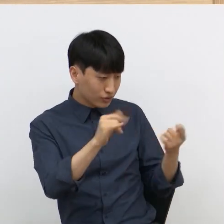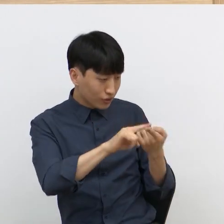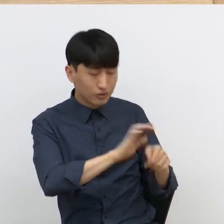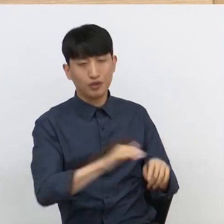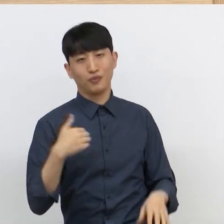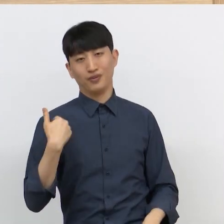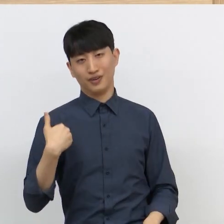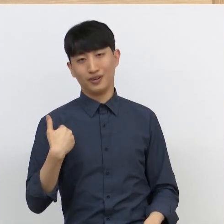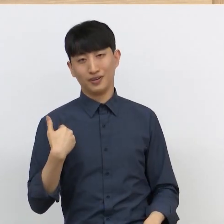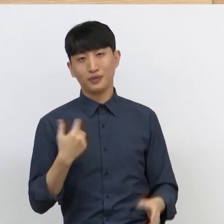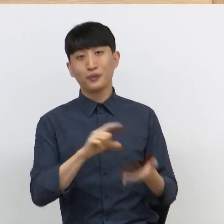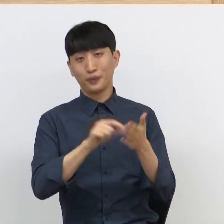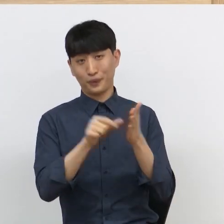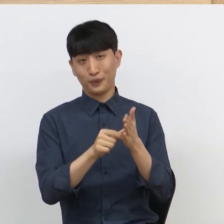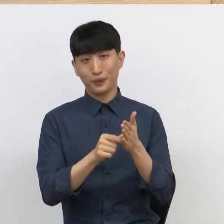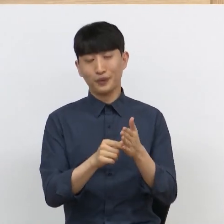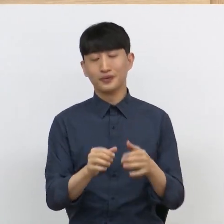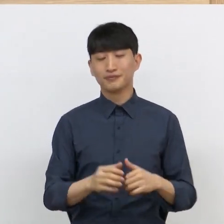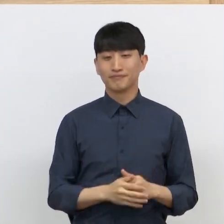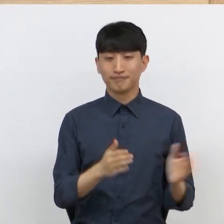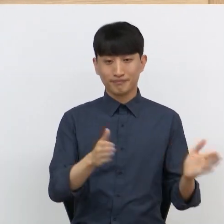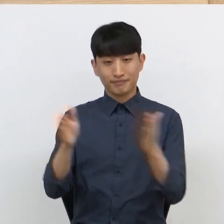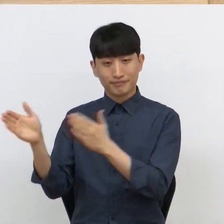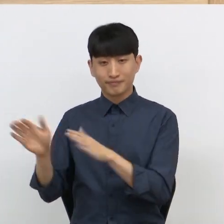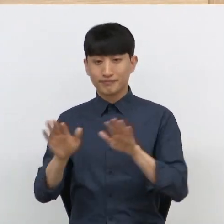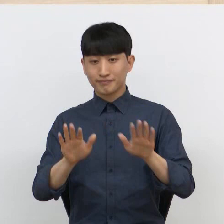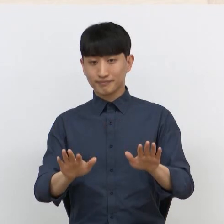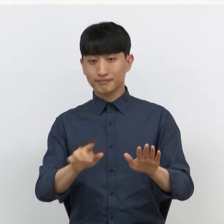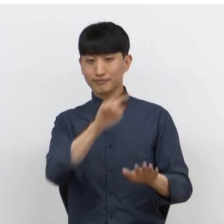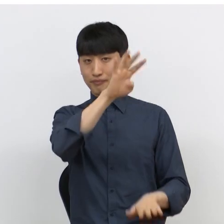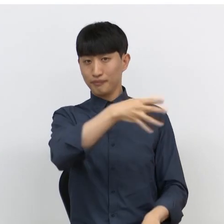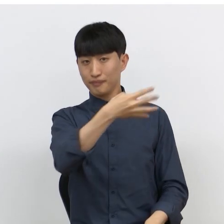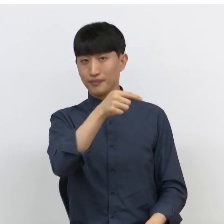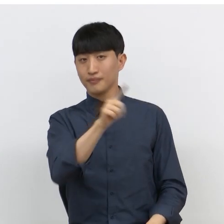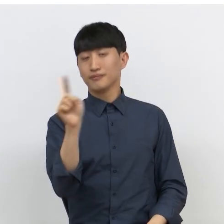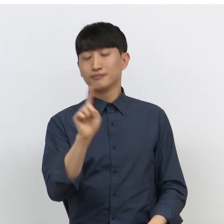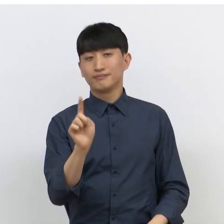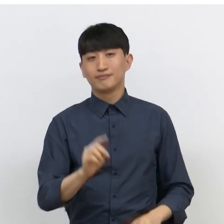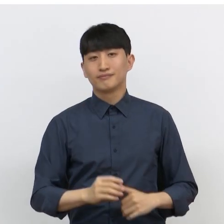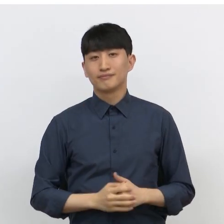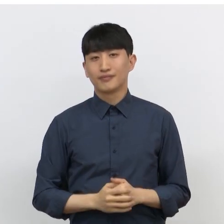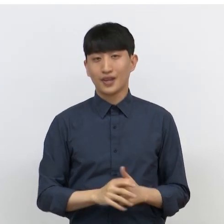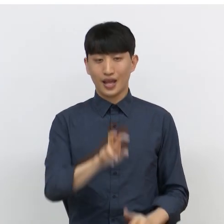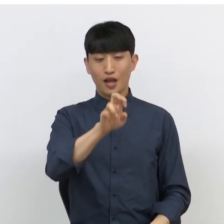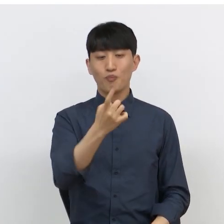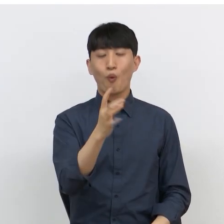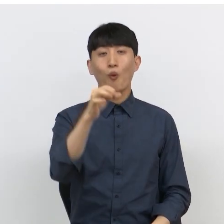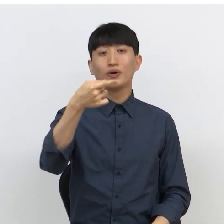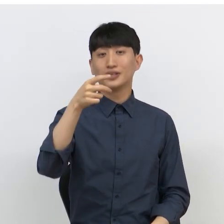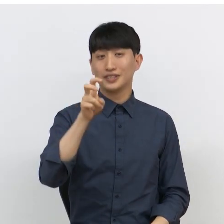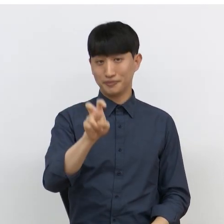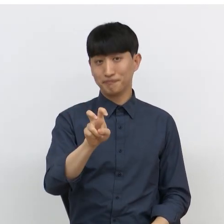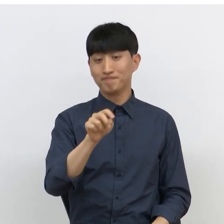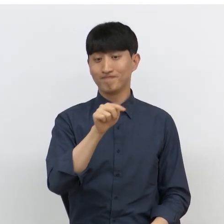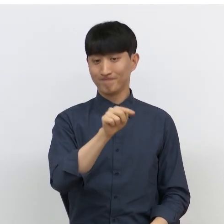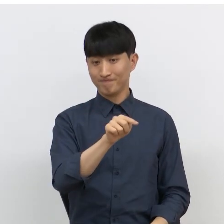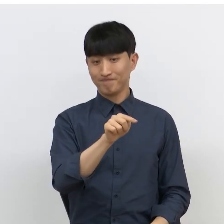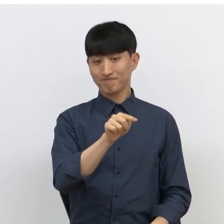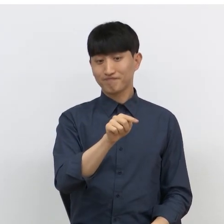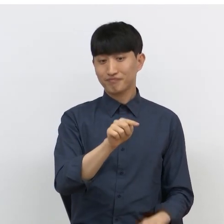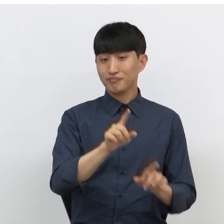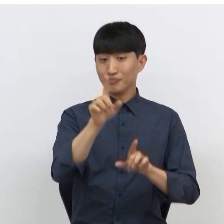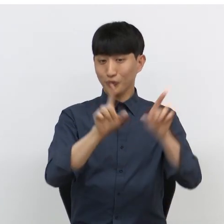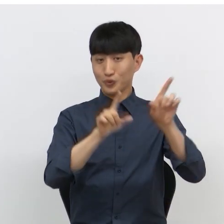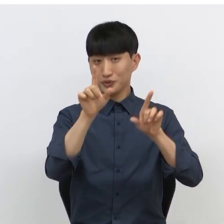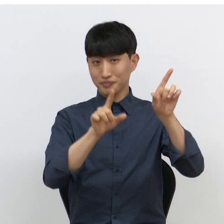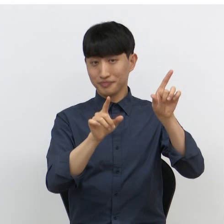우리가 매핑을 진행을 하고요. 그다음에 지금 보여주는 것은 각 모음들마다 제 1포먼트, 2포먼트를 보여주고